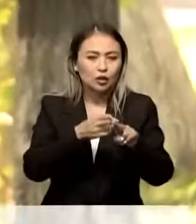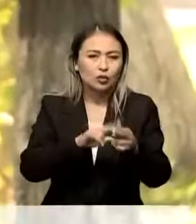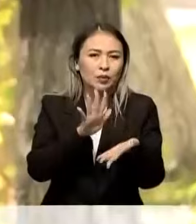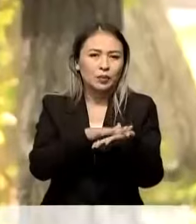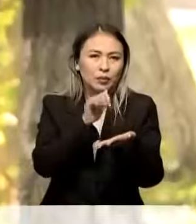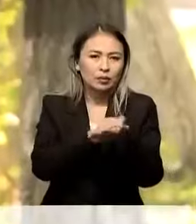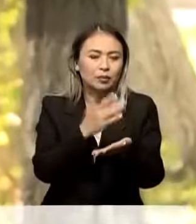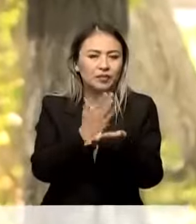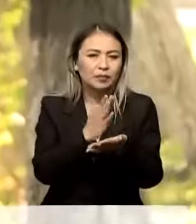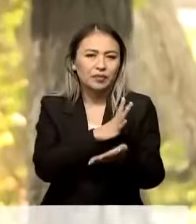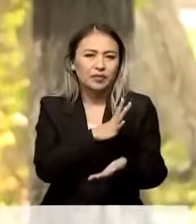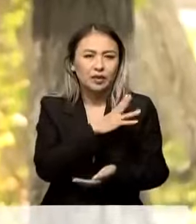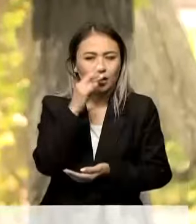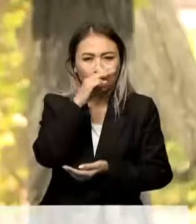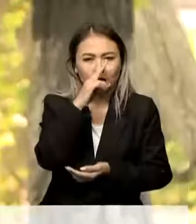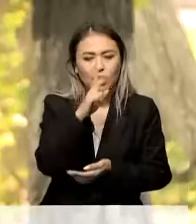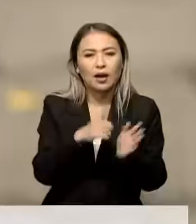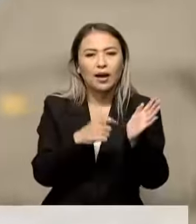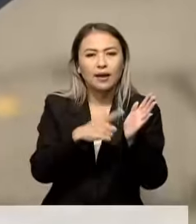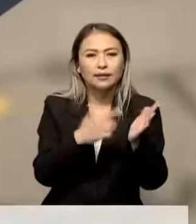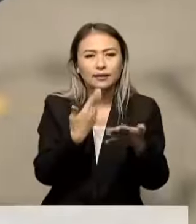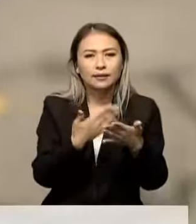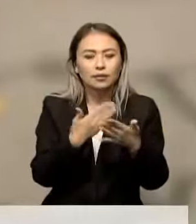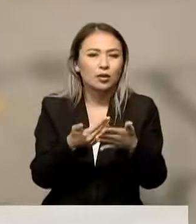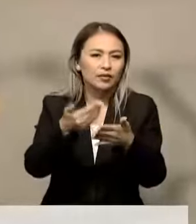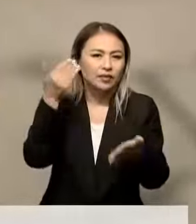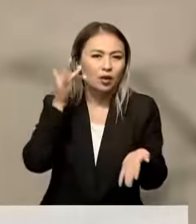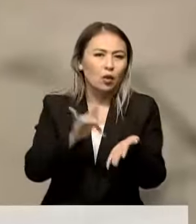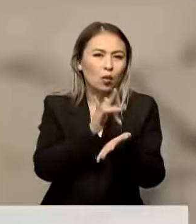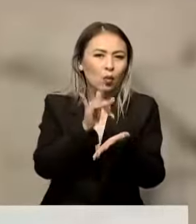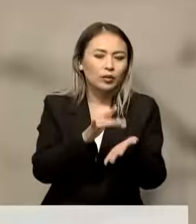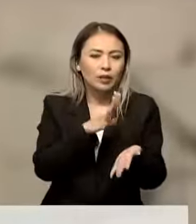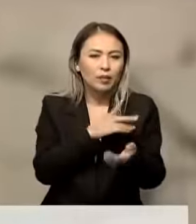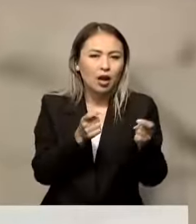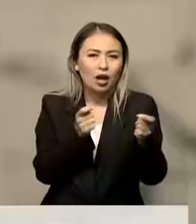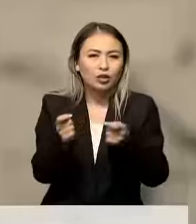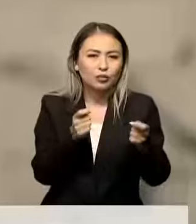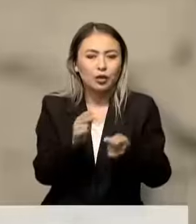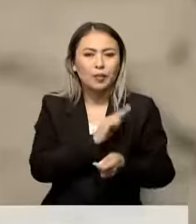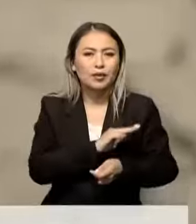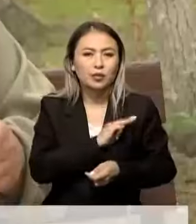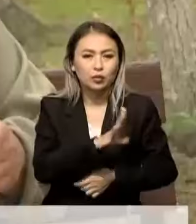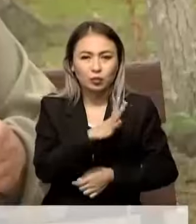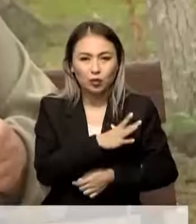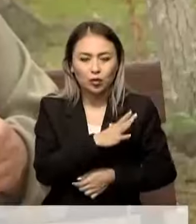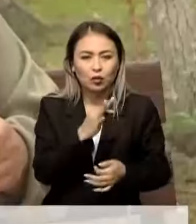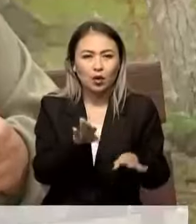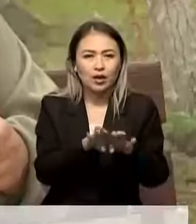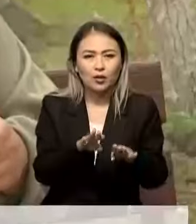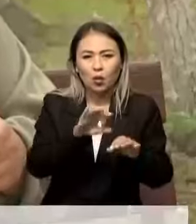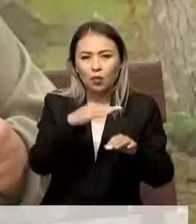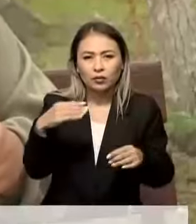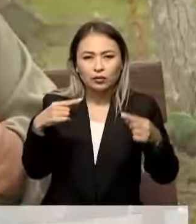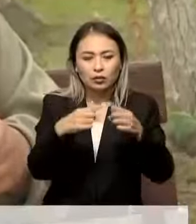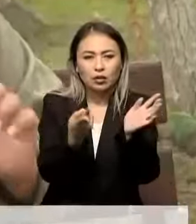салдарынан опық жеп жатады. Мысалы, Қарағандылық Әсел Сахимова бұған дейін қаладағы ұйымдардың бірінде әкімшілік басқарушы болып жұмыс істеген. Алайда ресми түрде